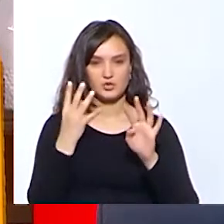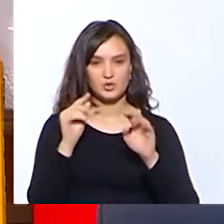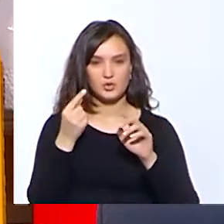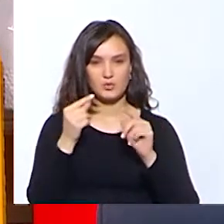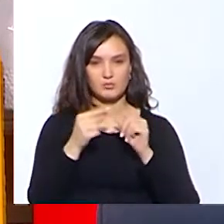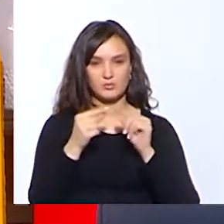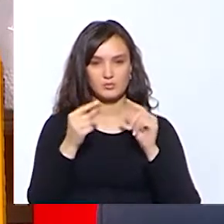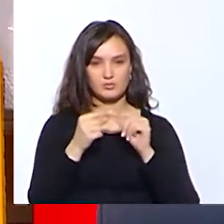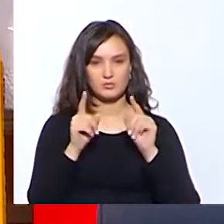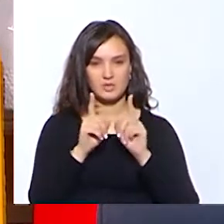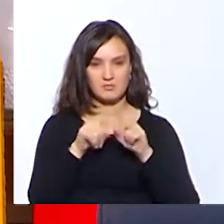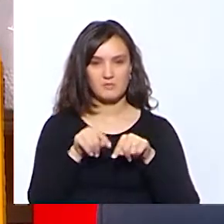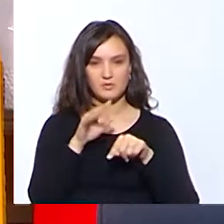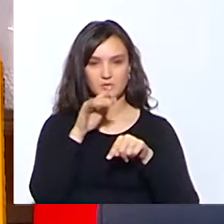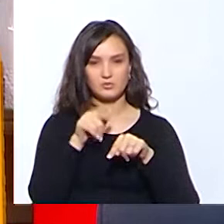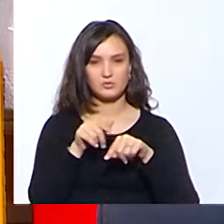და ამავე დროს